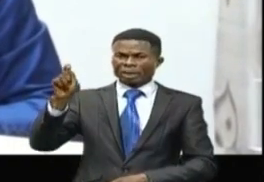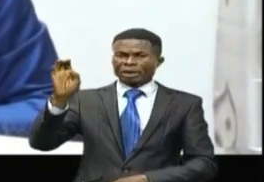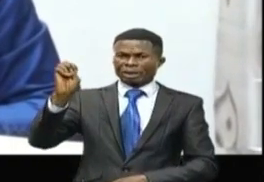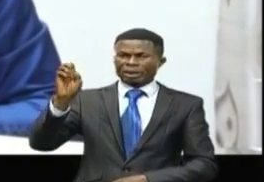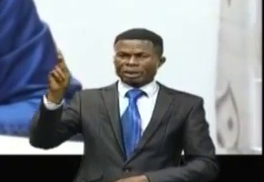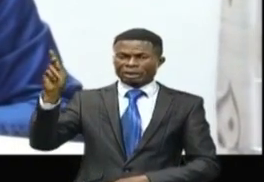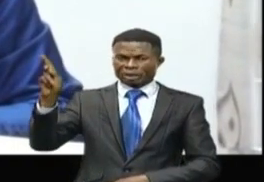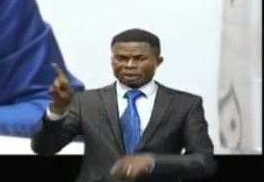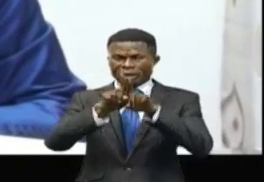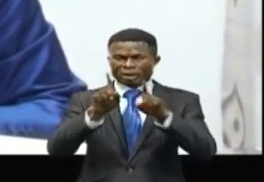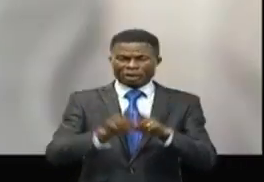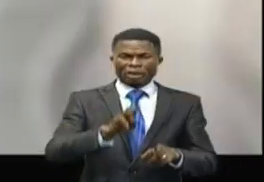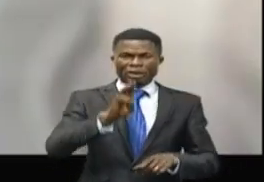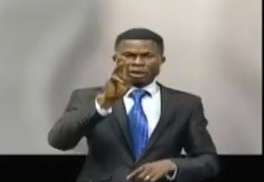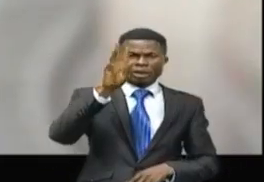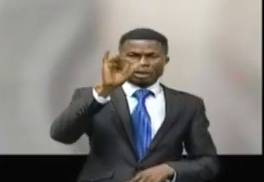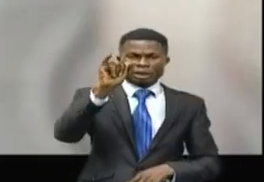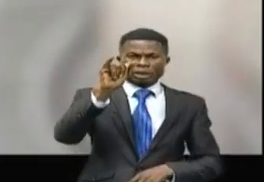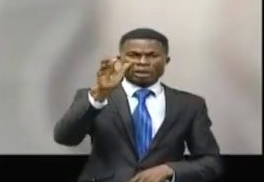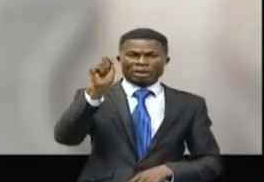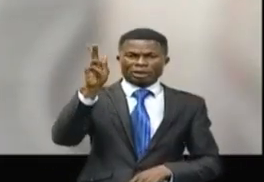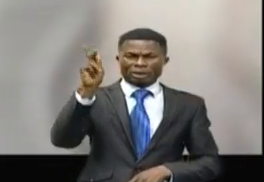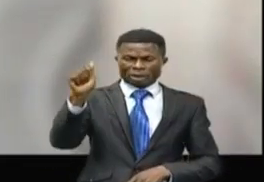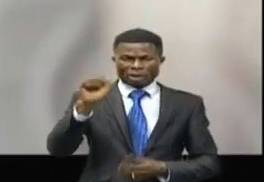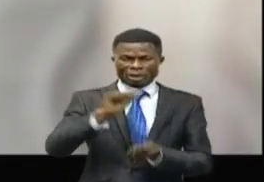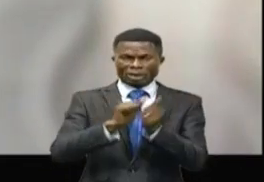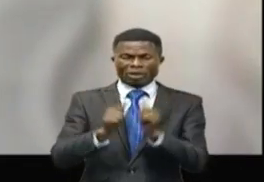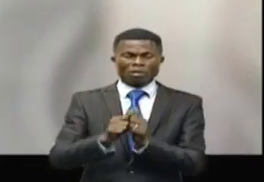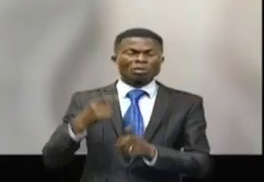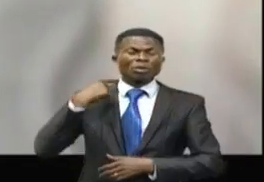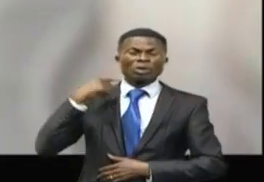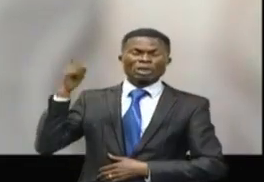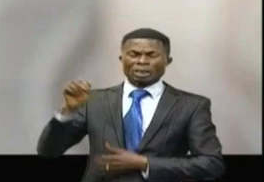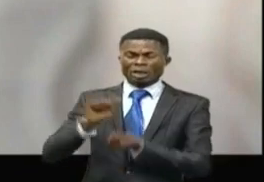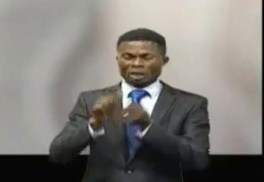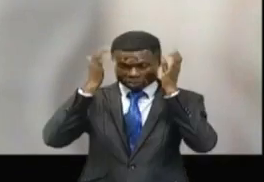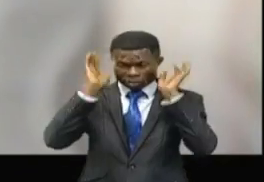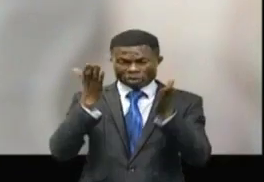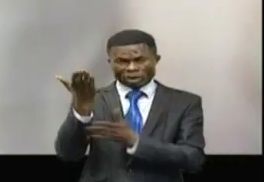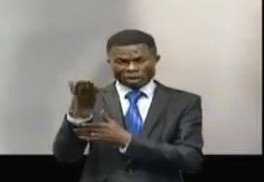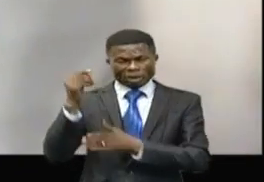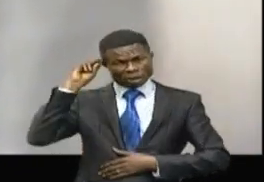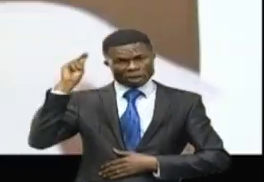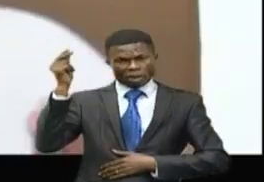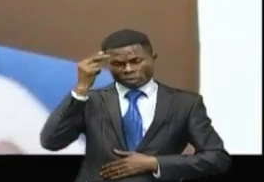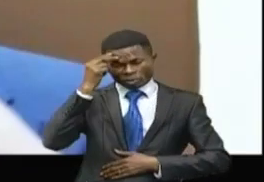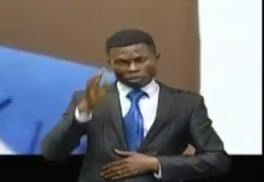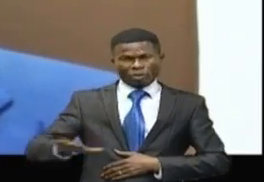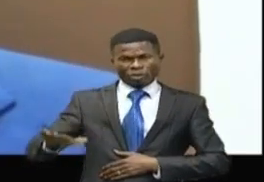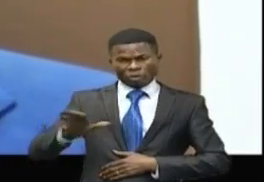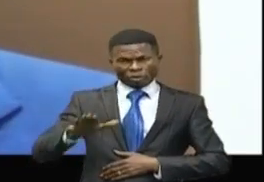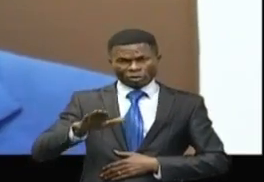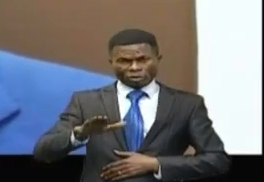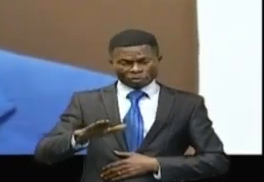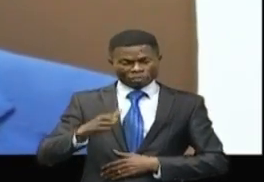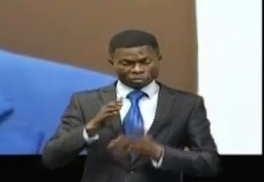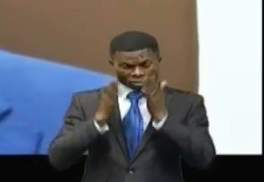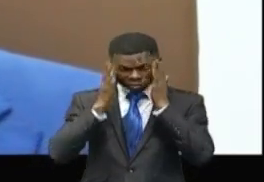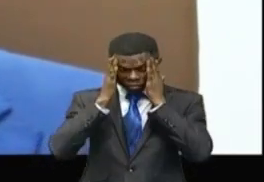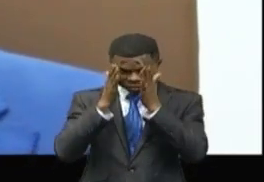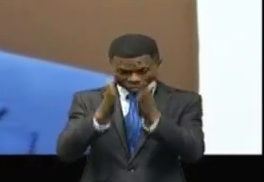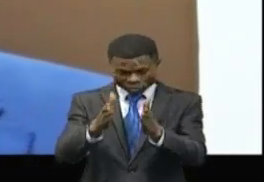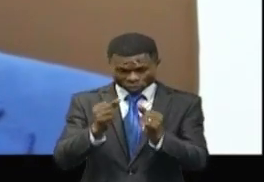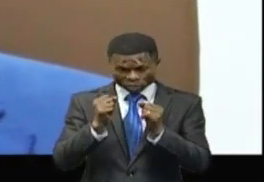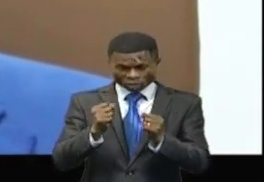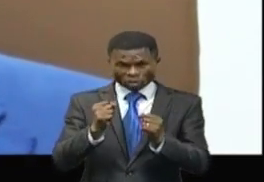territoires de kwamouth ces événements malheureux et tragique appelle le gouvernement de la république à ouvrir l'oeil et à tout mettre en oeuvre